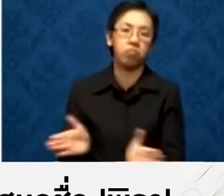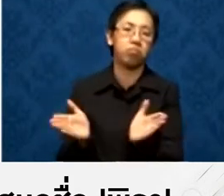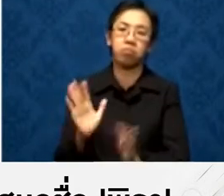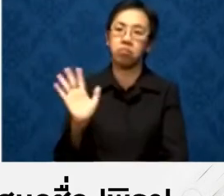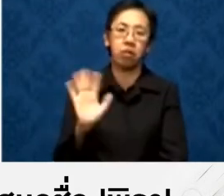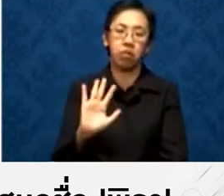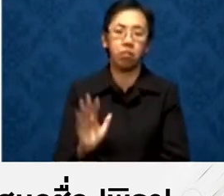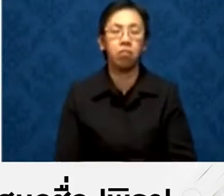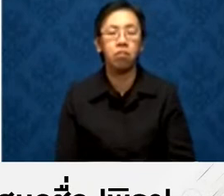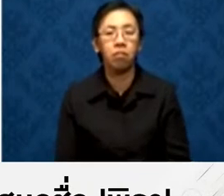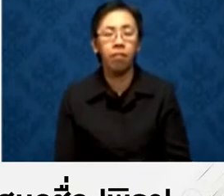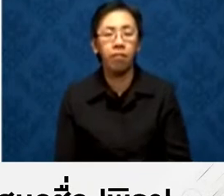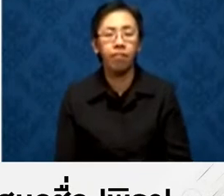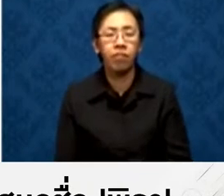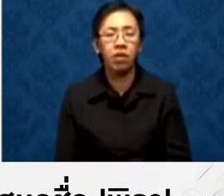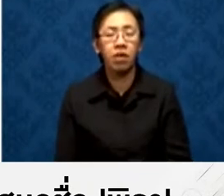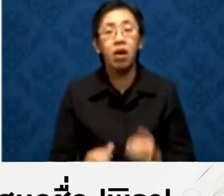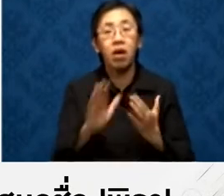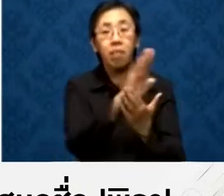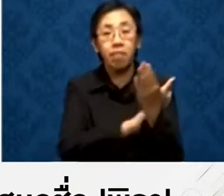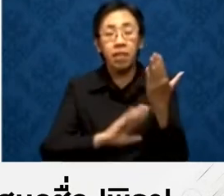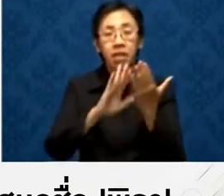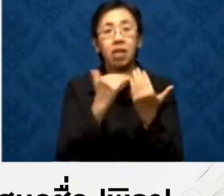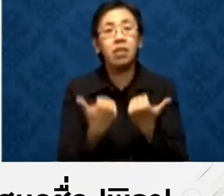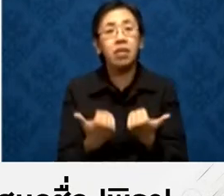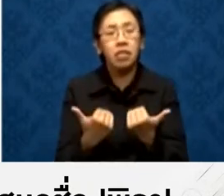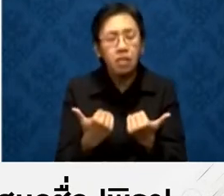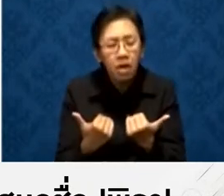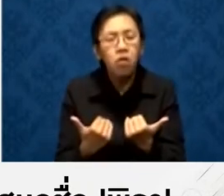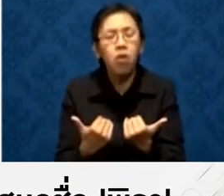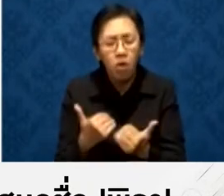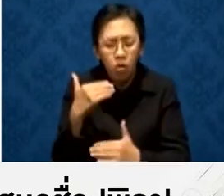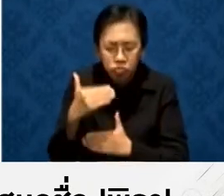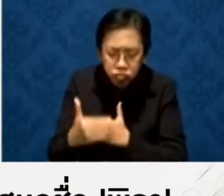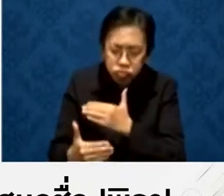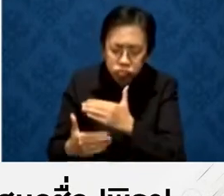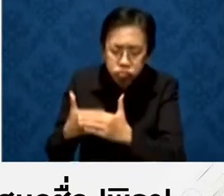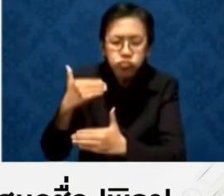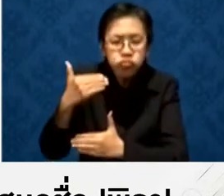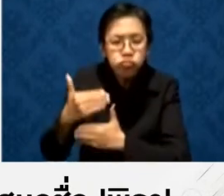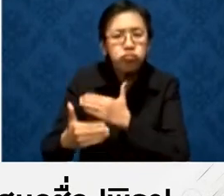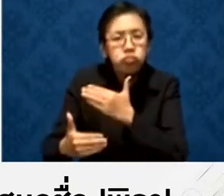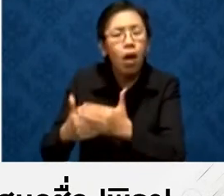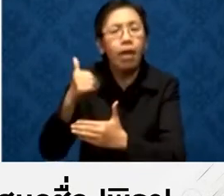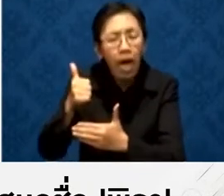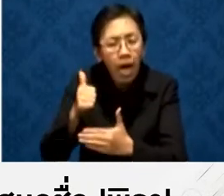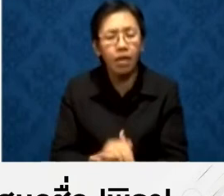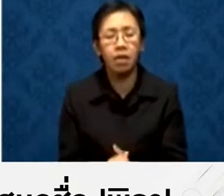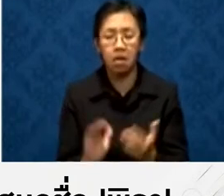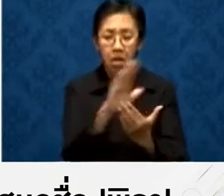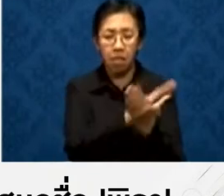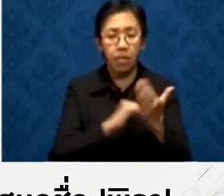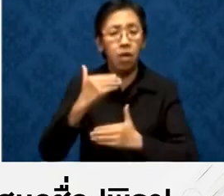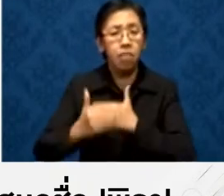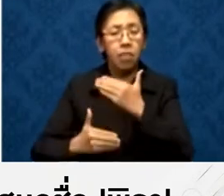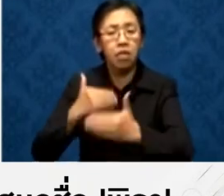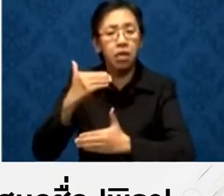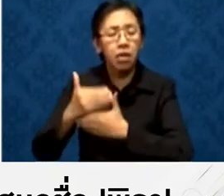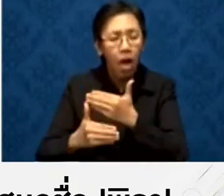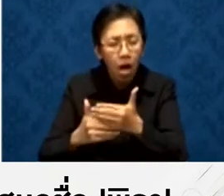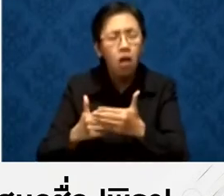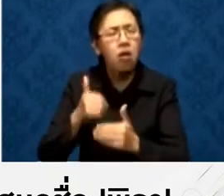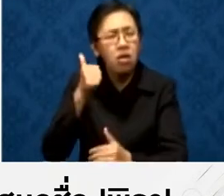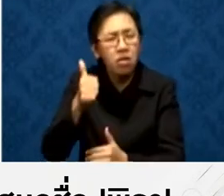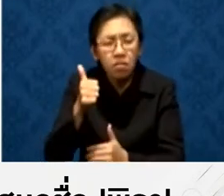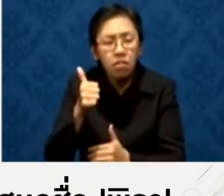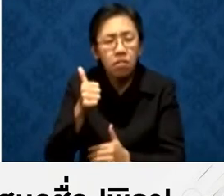ไกลได้ 30,000 ฮะรวมไทยสร้างชาติได้ 28,000 ครับ 1,800 ครับอันนี้เป็น ก็คงแบบแน่นอนถ้ายังมีก้าวไกลอยู่ก็คือ ไม่หรอกข้างหน้